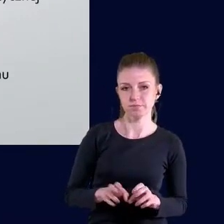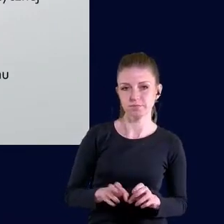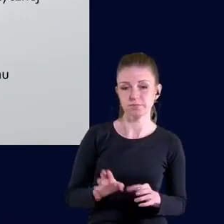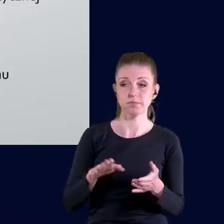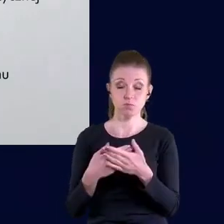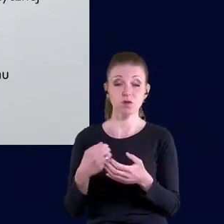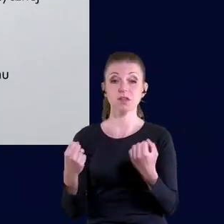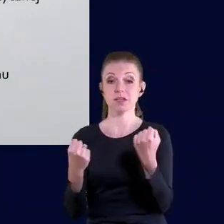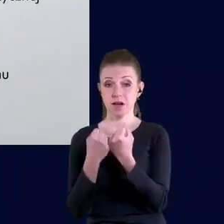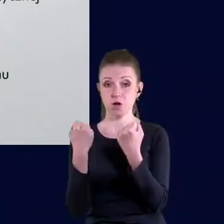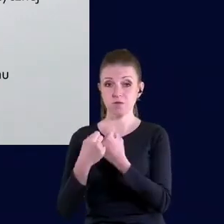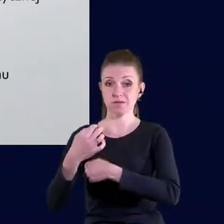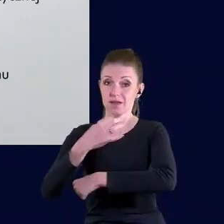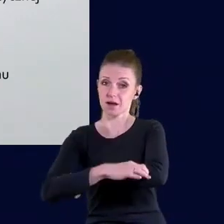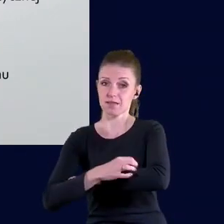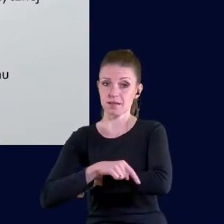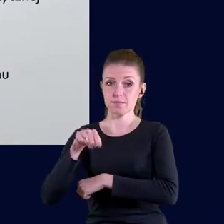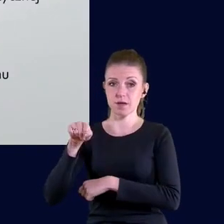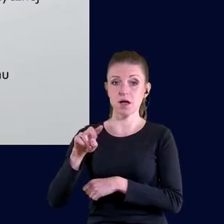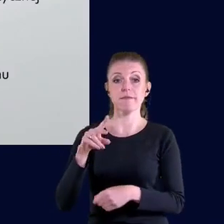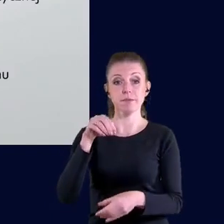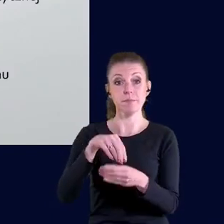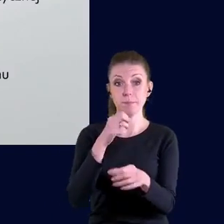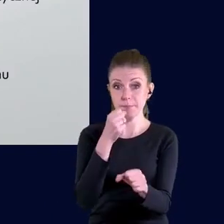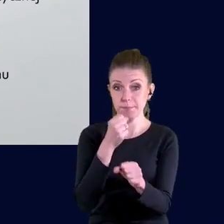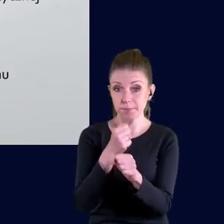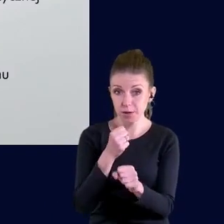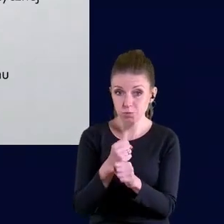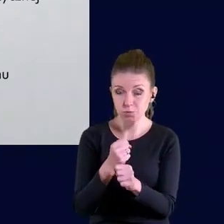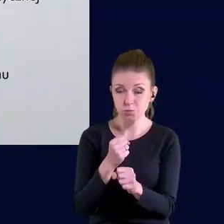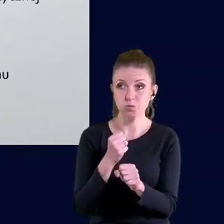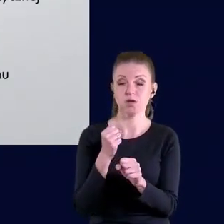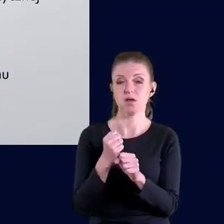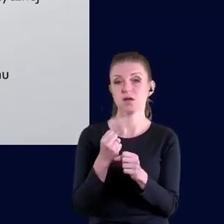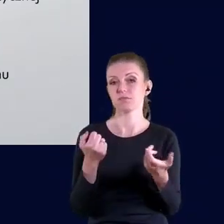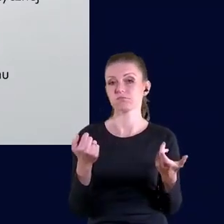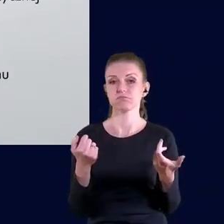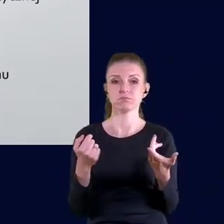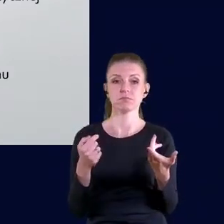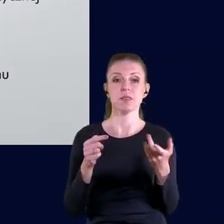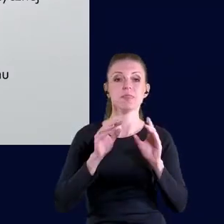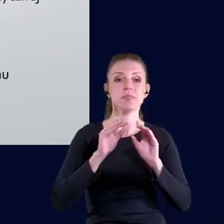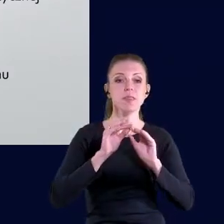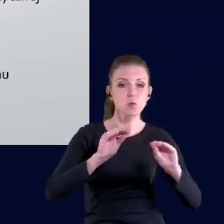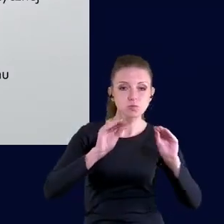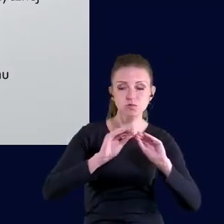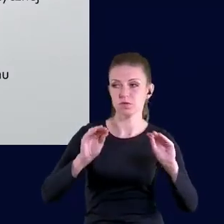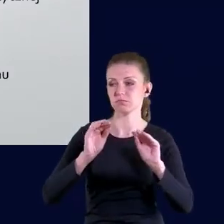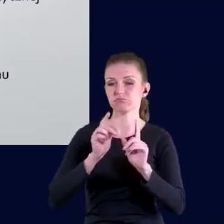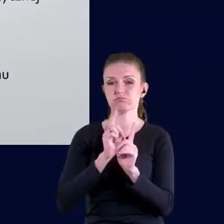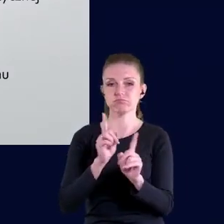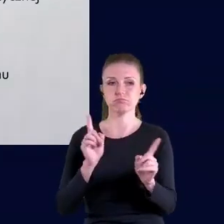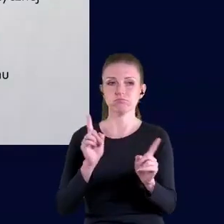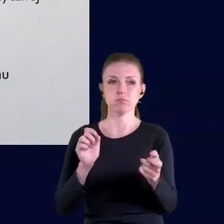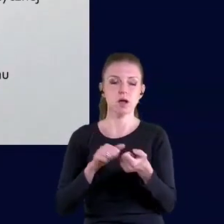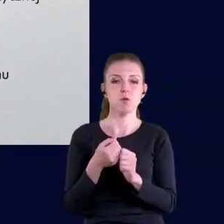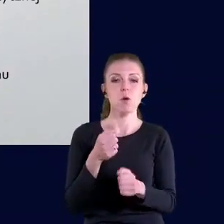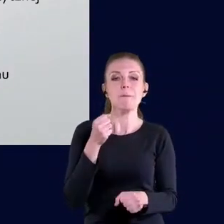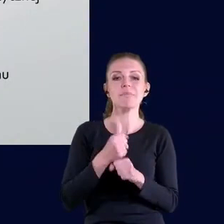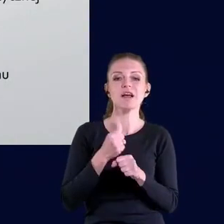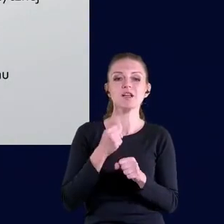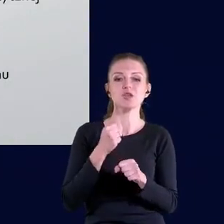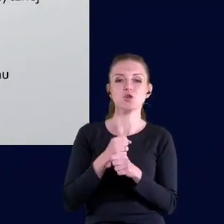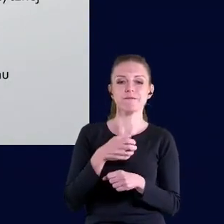Krakowskiej Akademii pracują jako trakcie warsztatów